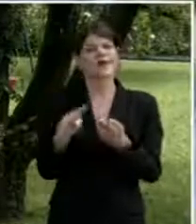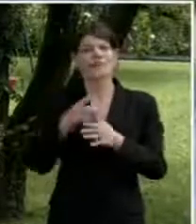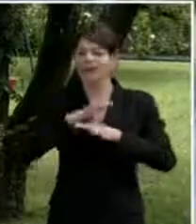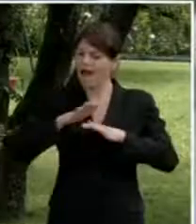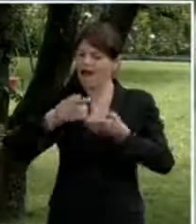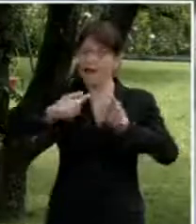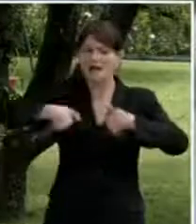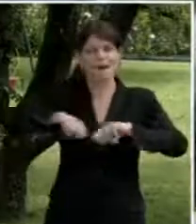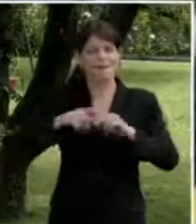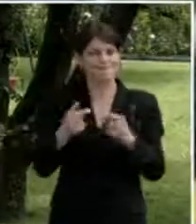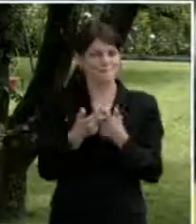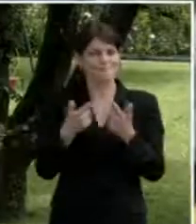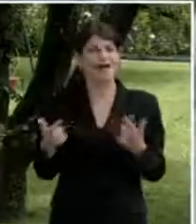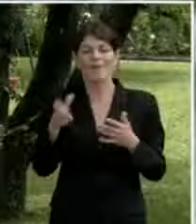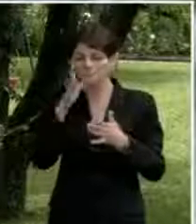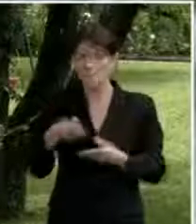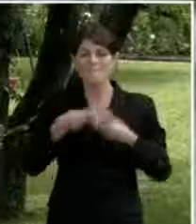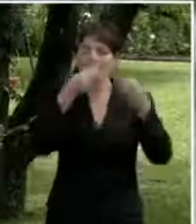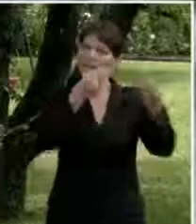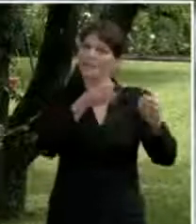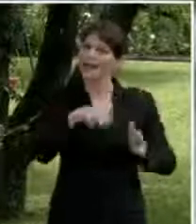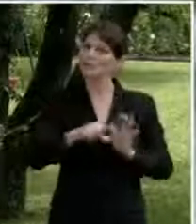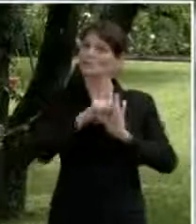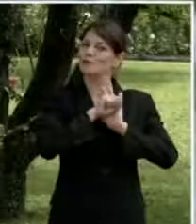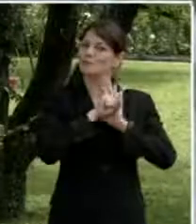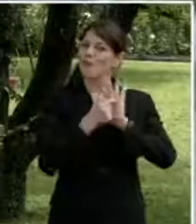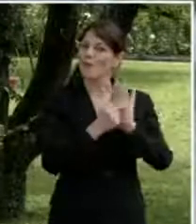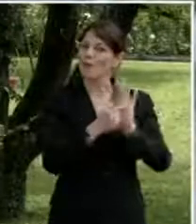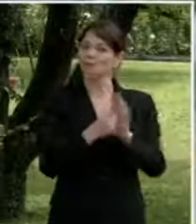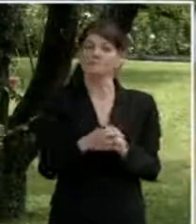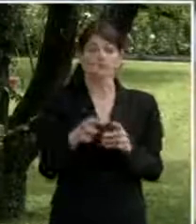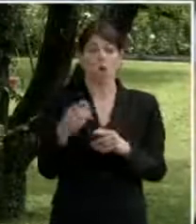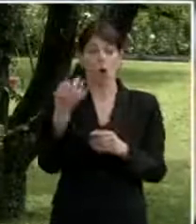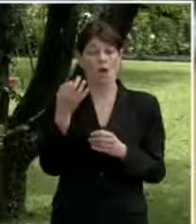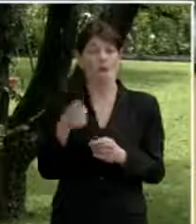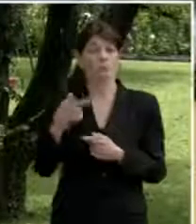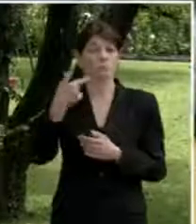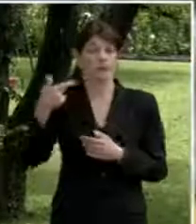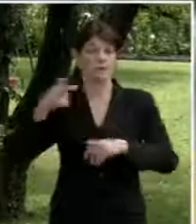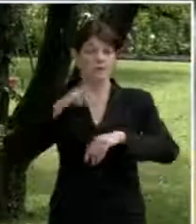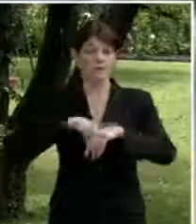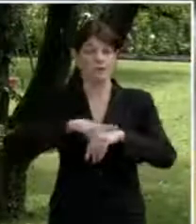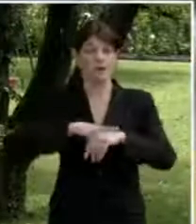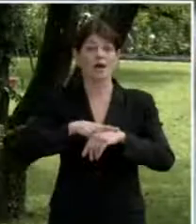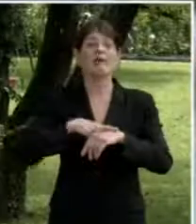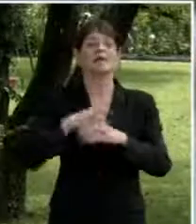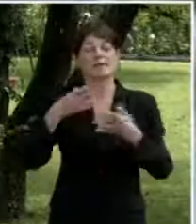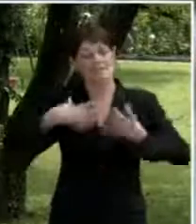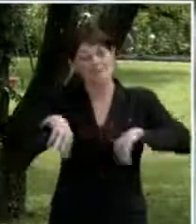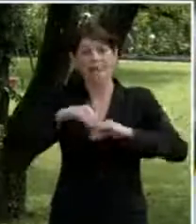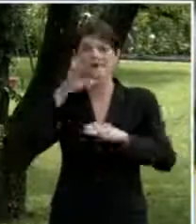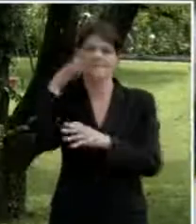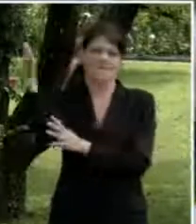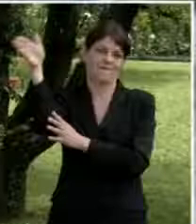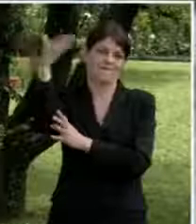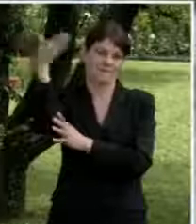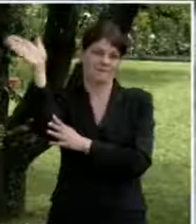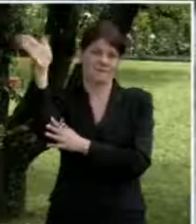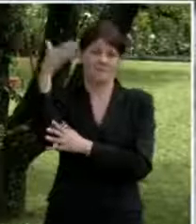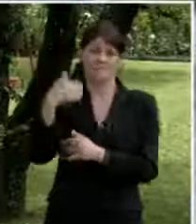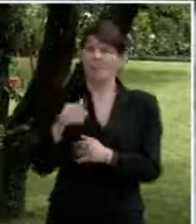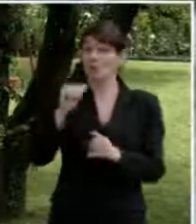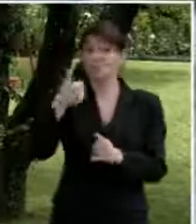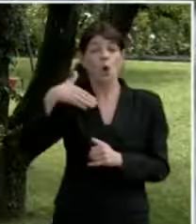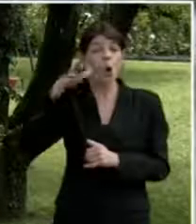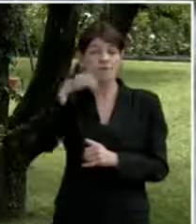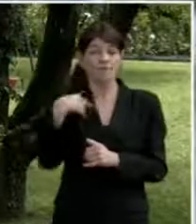alle Gemeinden des ganzen Landes bringen, wo sie heute um 22 Uhr gemeinsam wehen werden. Zuerst hören